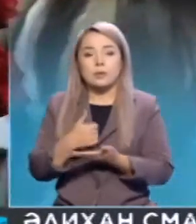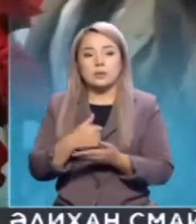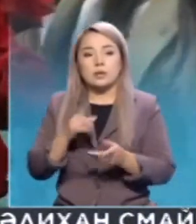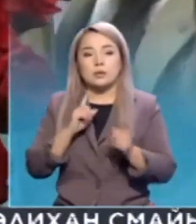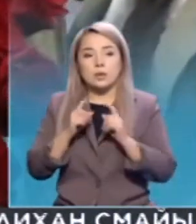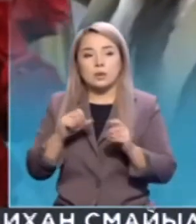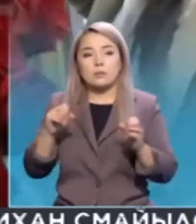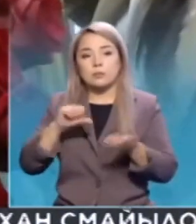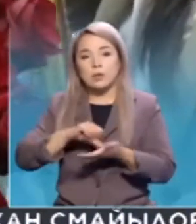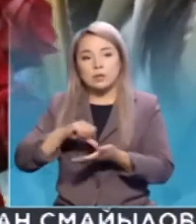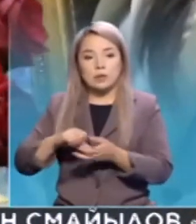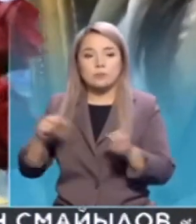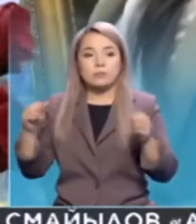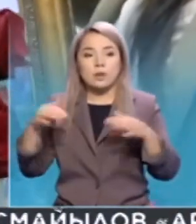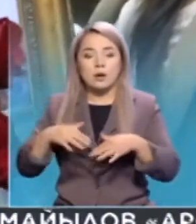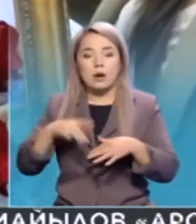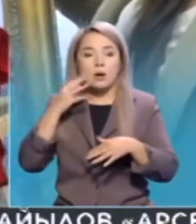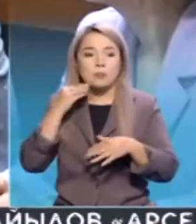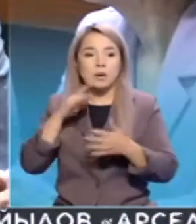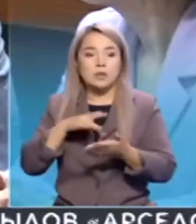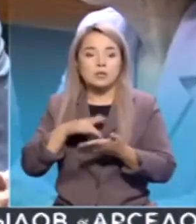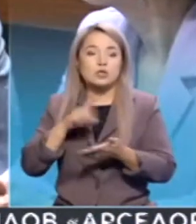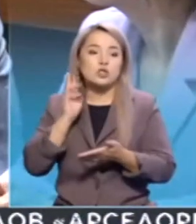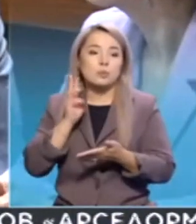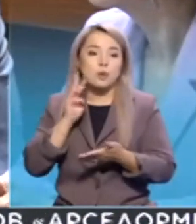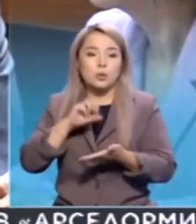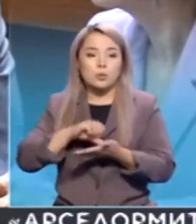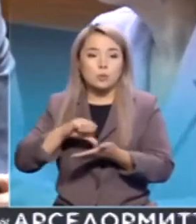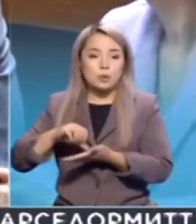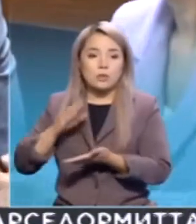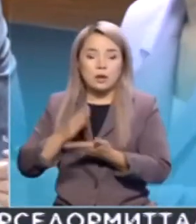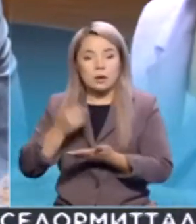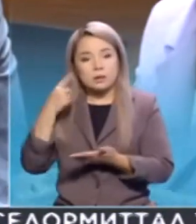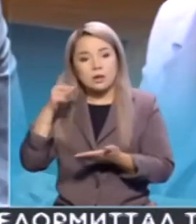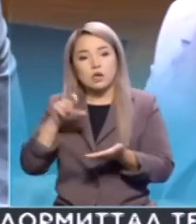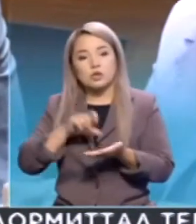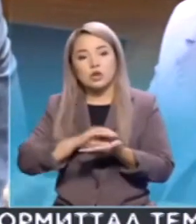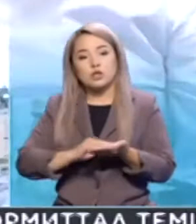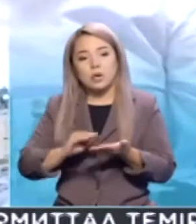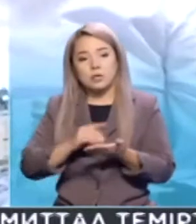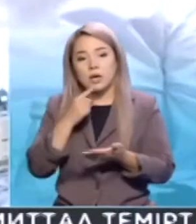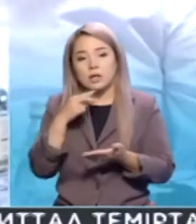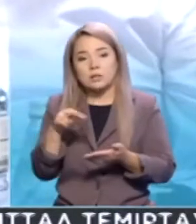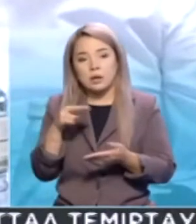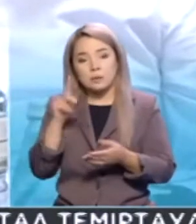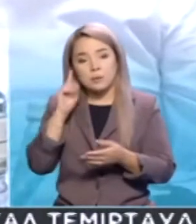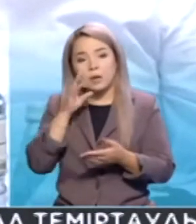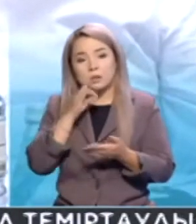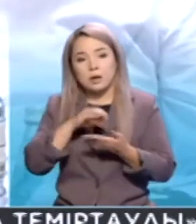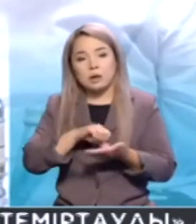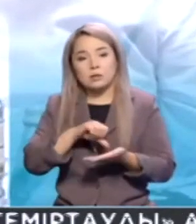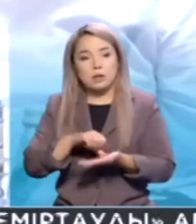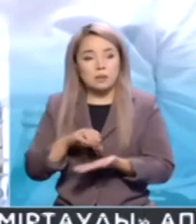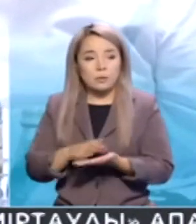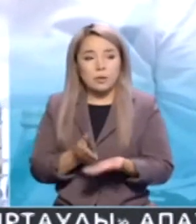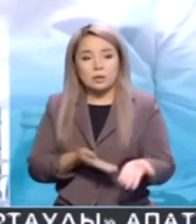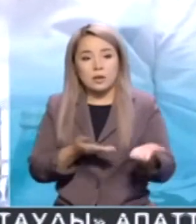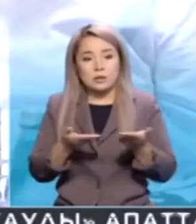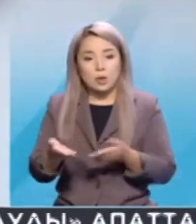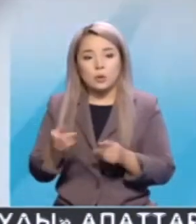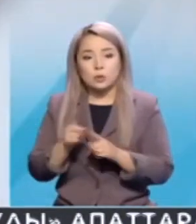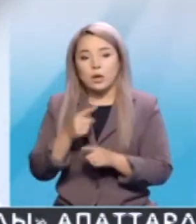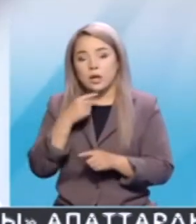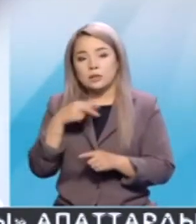түркі мемлекеттерінің Алматыдағы дипломатиялық өкілдері ақын жазушылар мен әдебиеттанушы мамандар қатысты. Конференцияда ұлт қайраткерінің